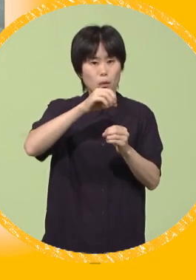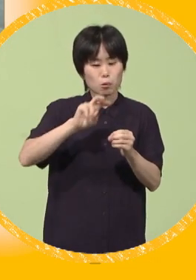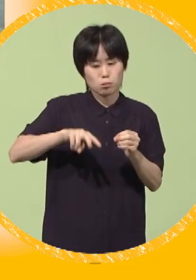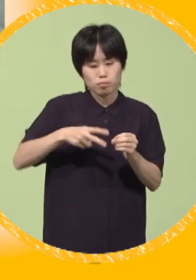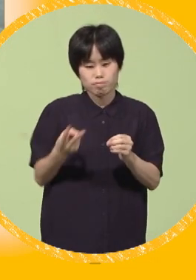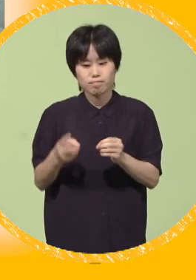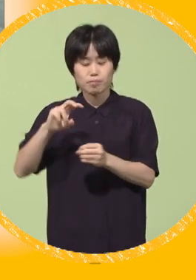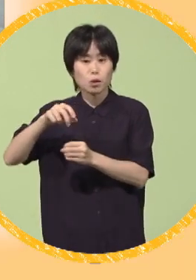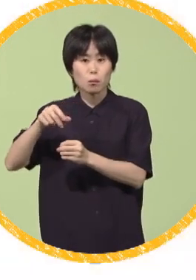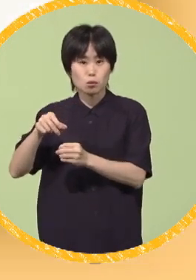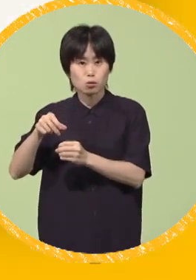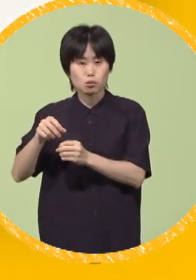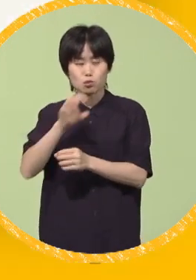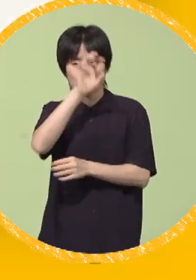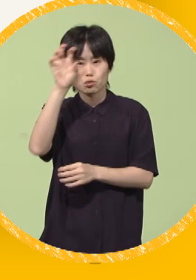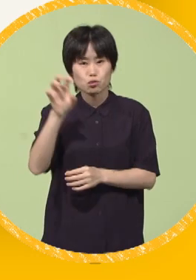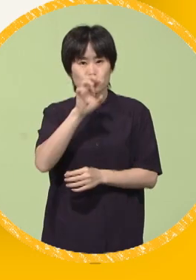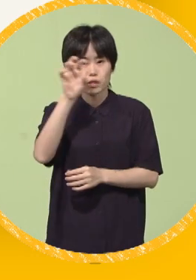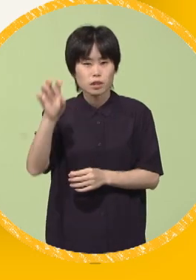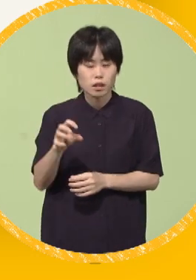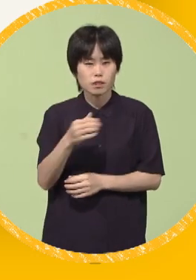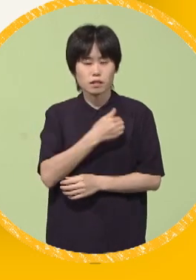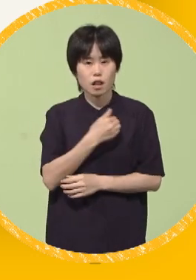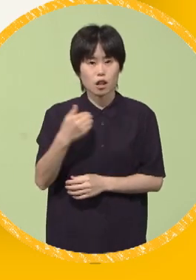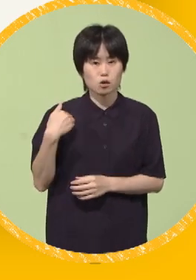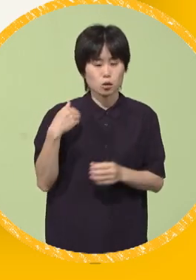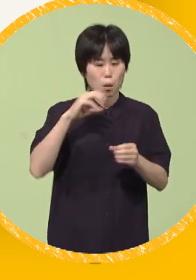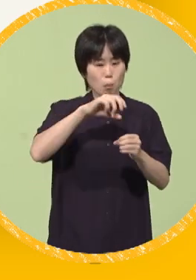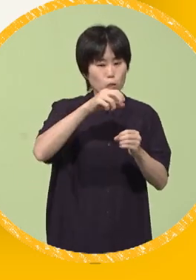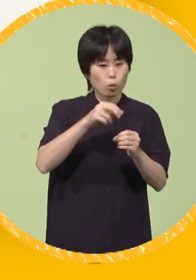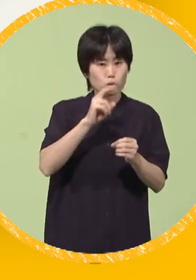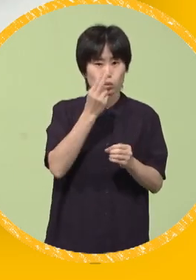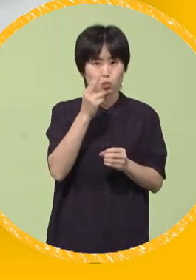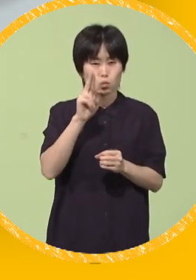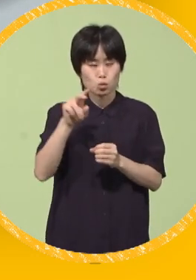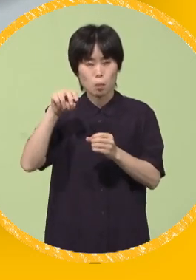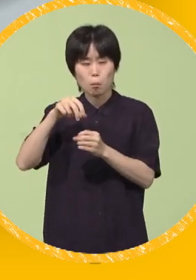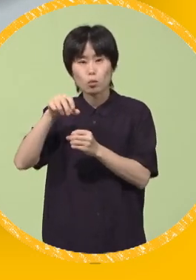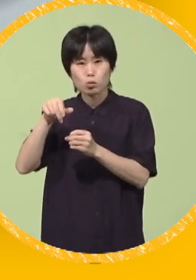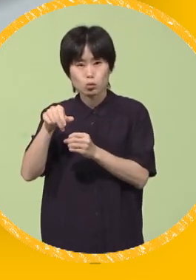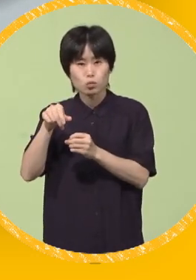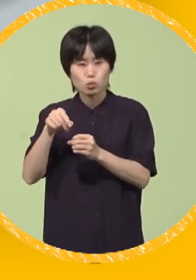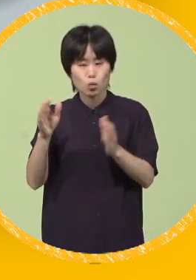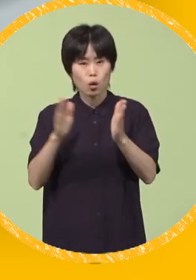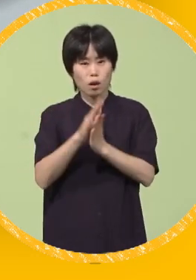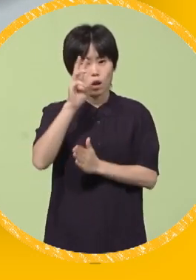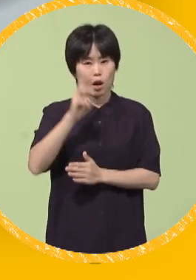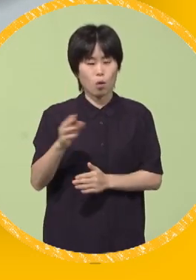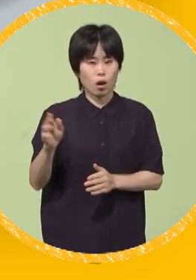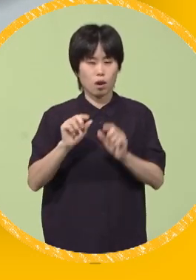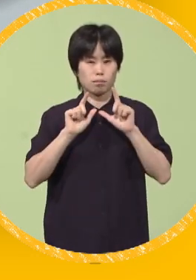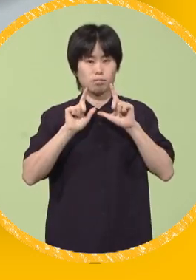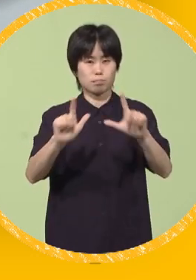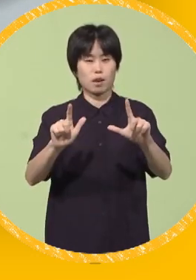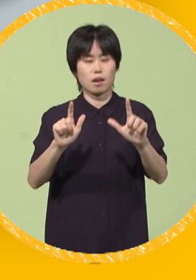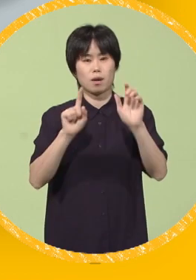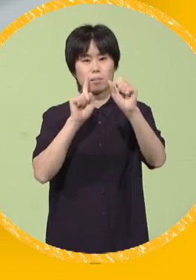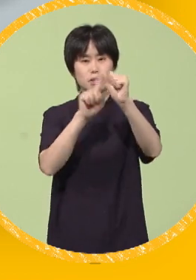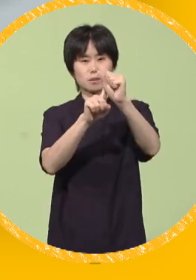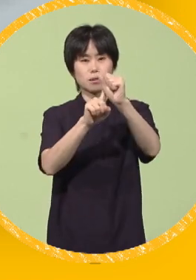トルへと繰り返し再生されるボトルトゥーボトルのモデル事業を神奈川県から発信することを目指します